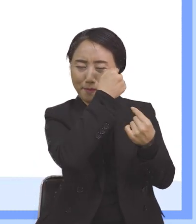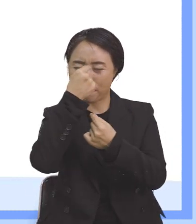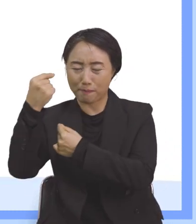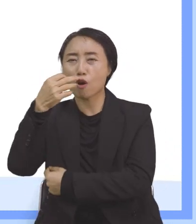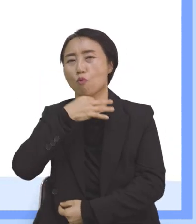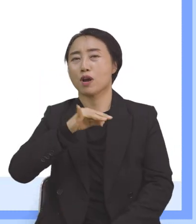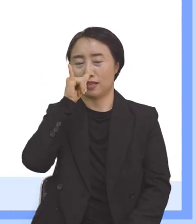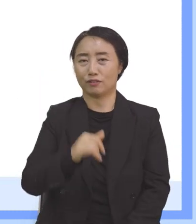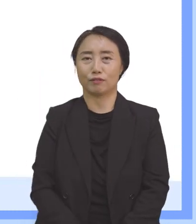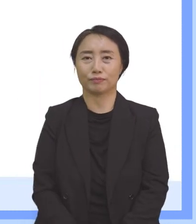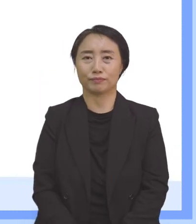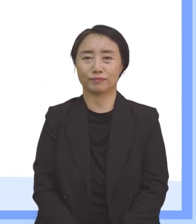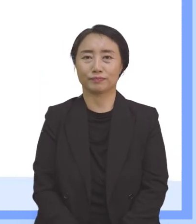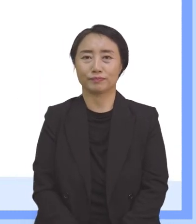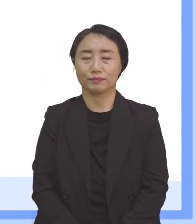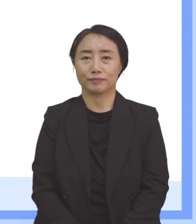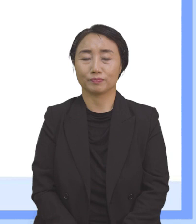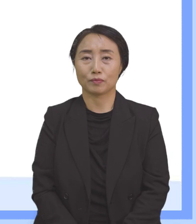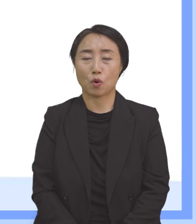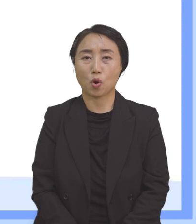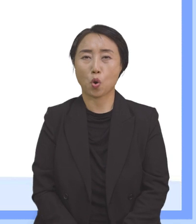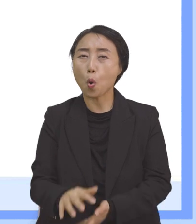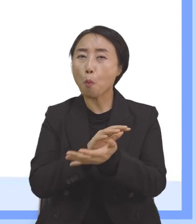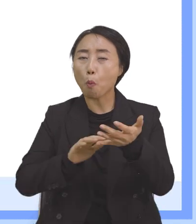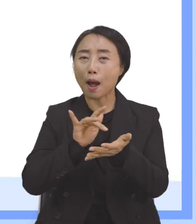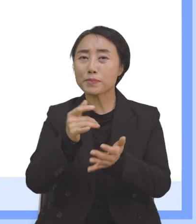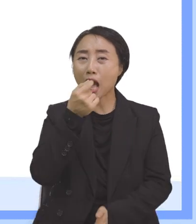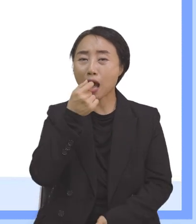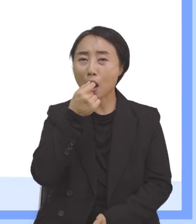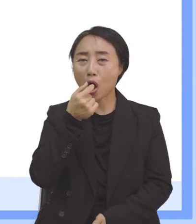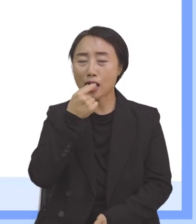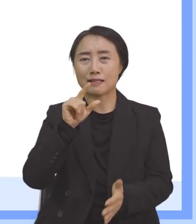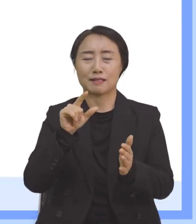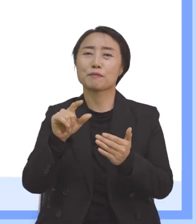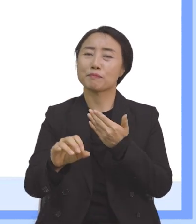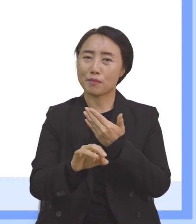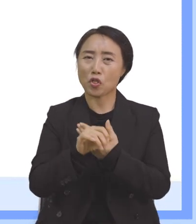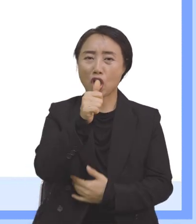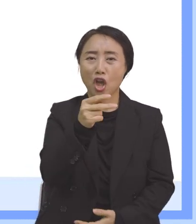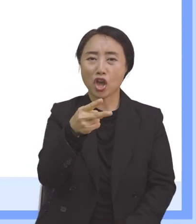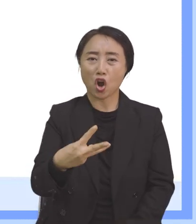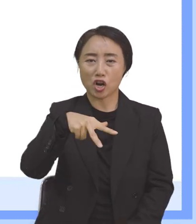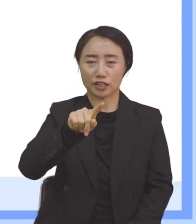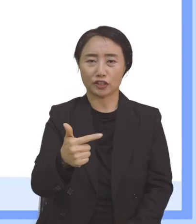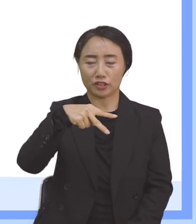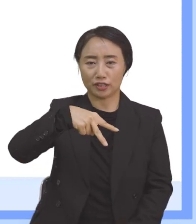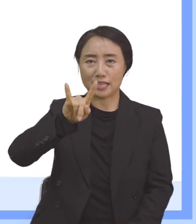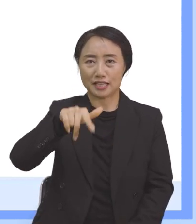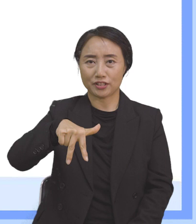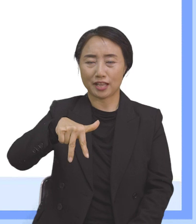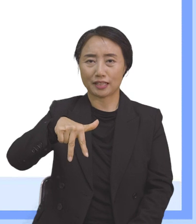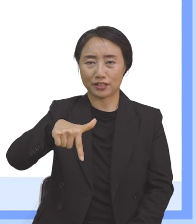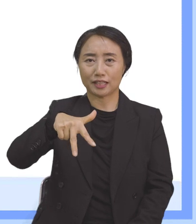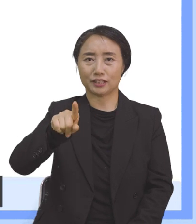먹어야 피임 효과를 볼 수 있습니다. 복합 경구 피임약을 사용하는 경우에는 혈전, 색선증의 가능성이 올라갈